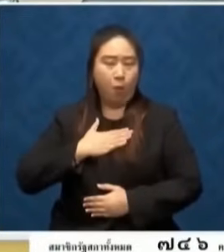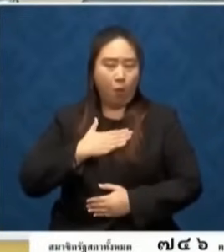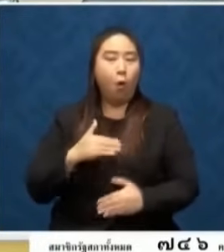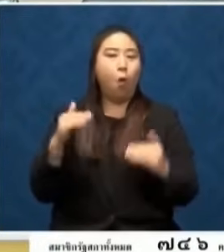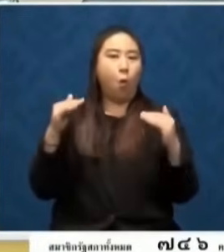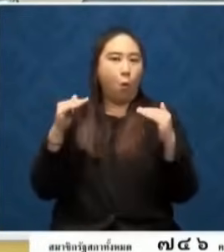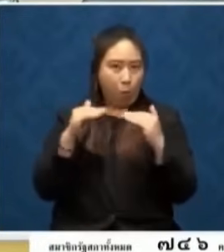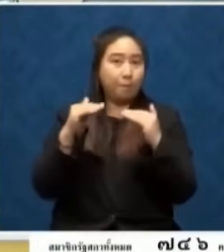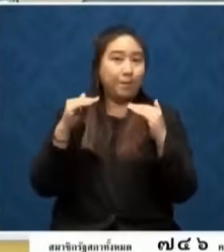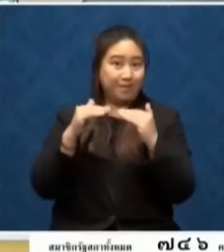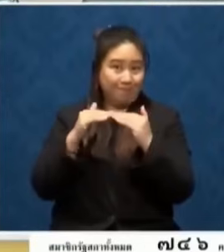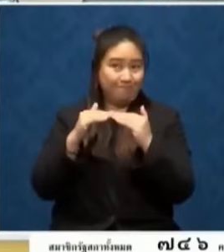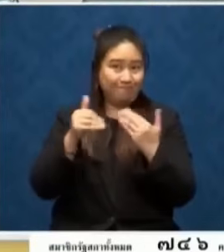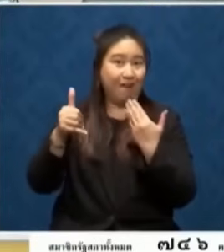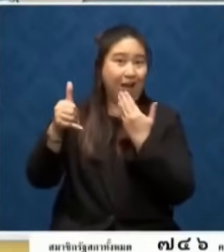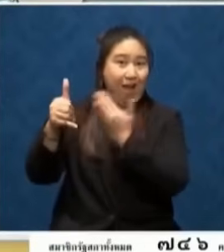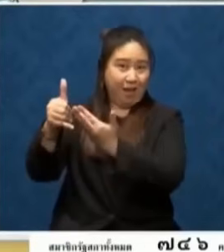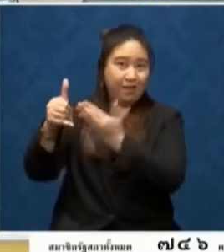นายกรัฐมนตรี